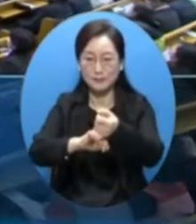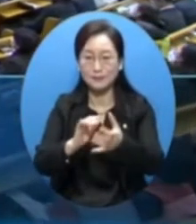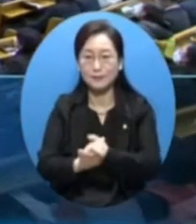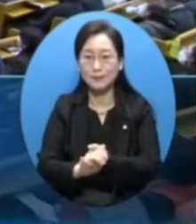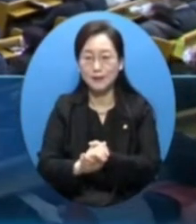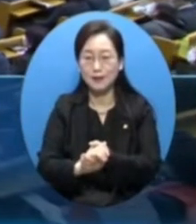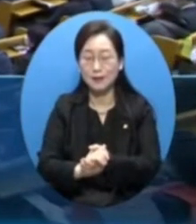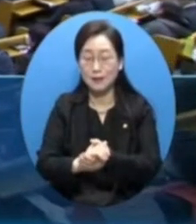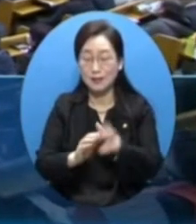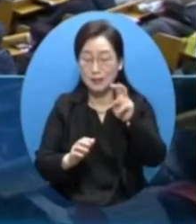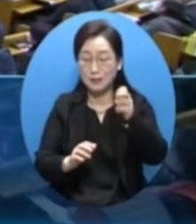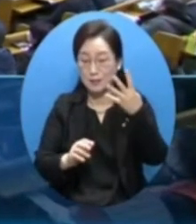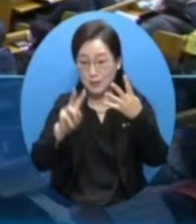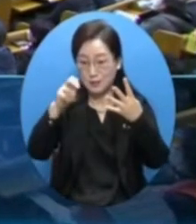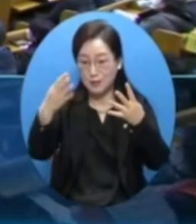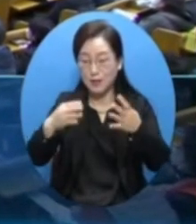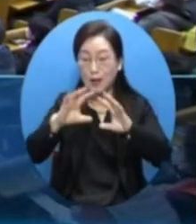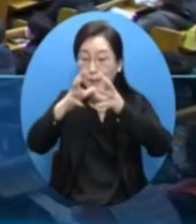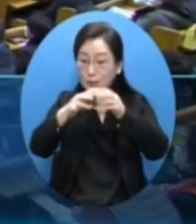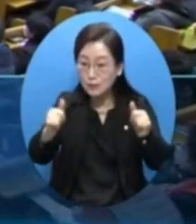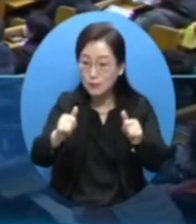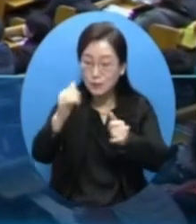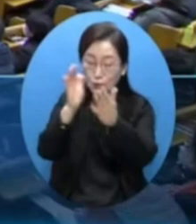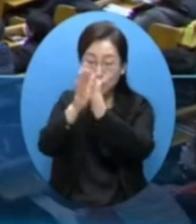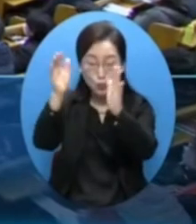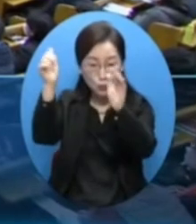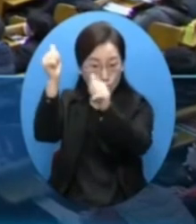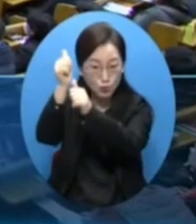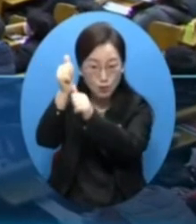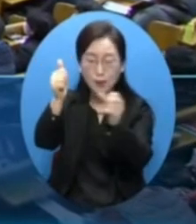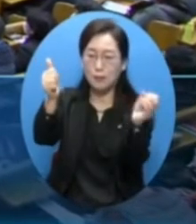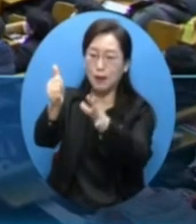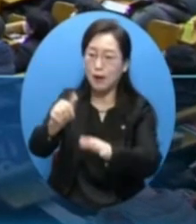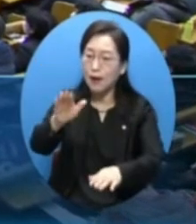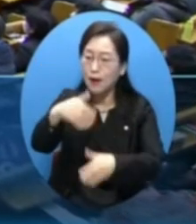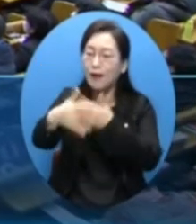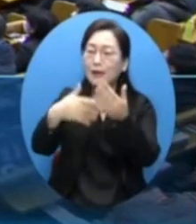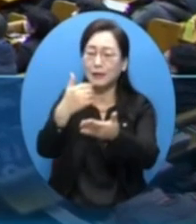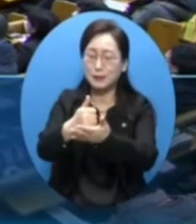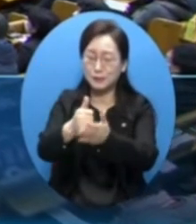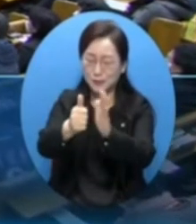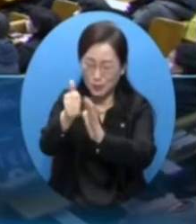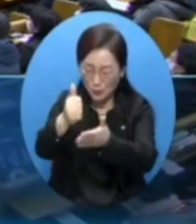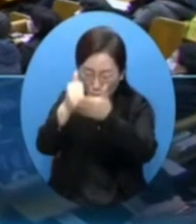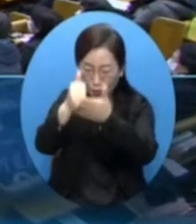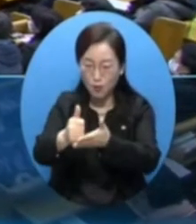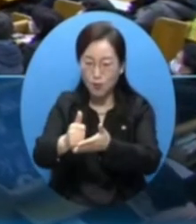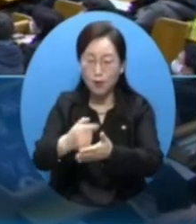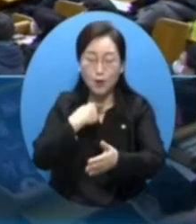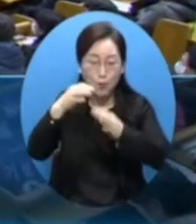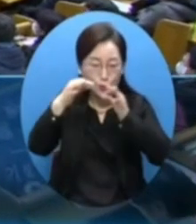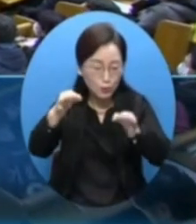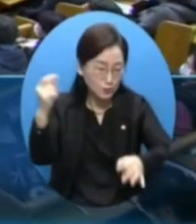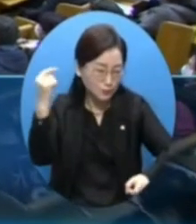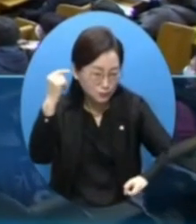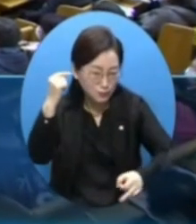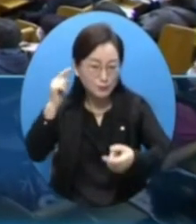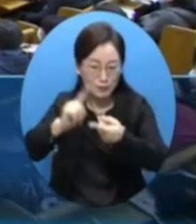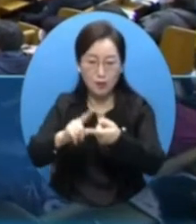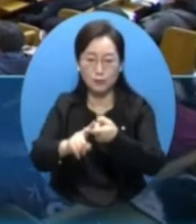24절입니다 백성이 여호수아에게 말하되 우리 하나님의 아이를 우리가 섬기고 그의 목소리를 우리가